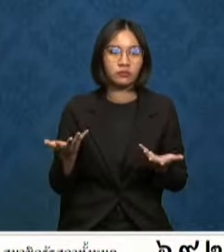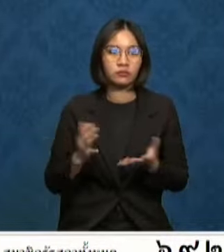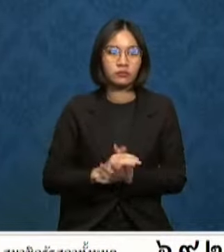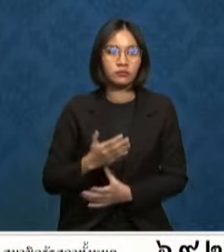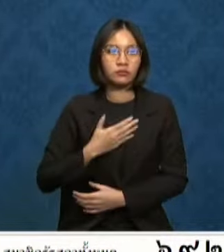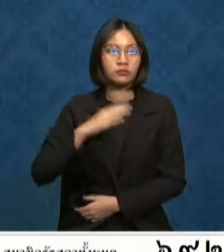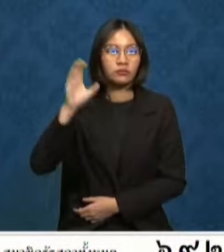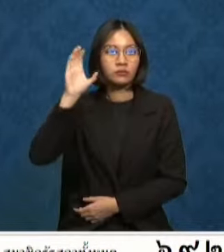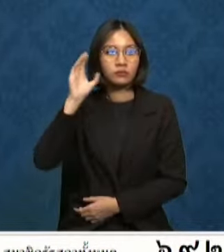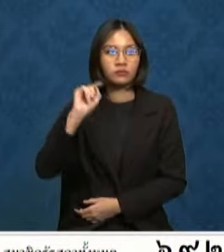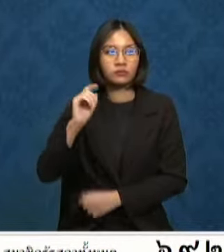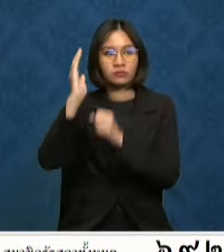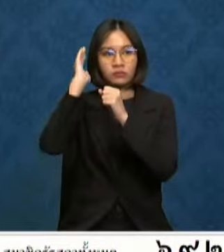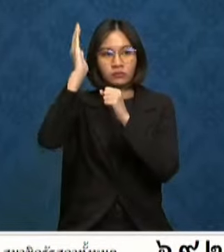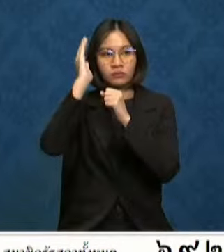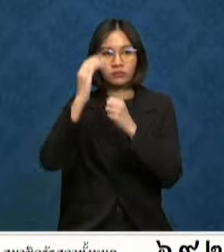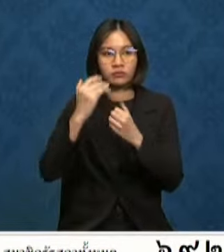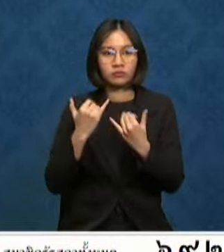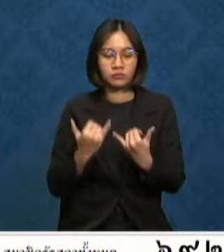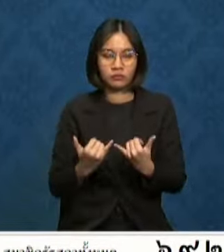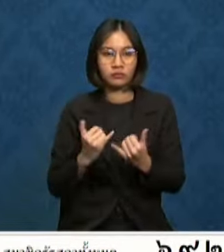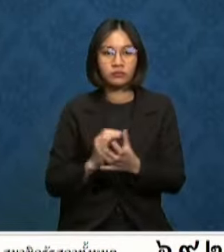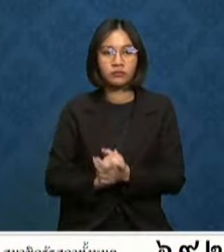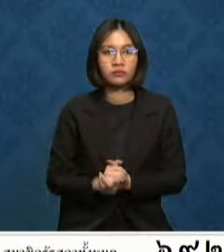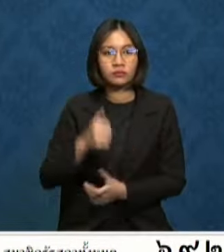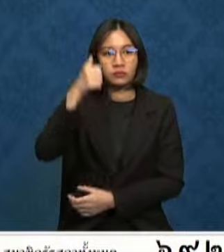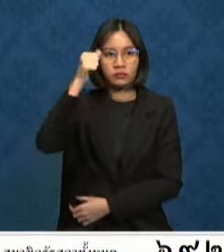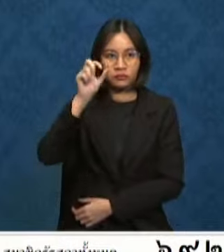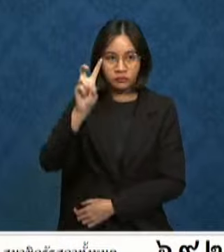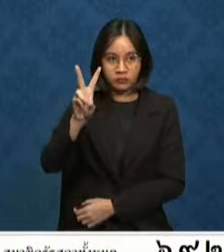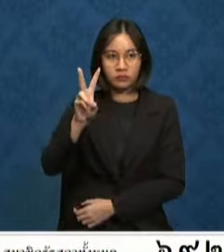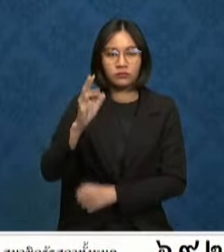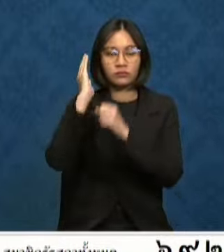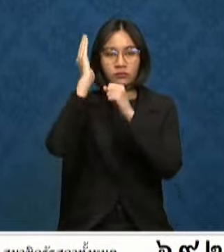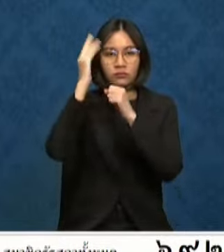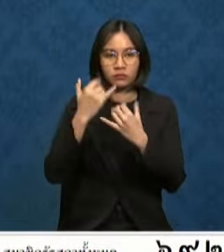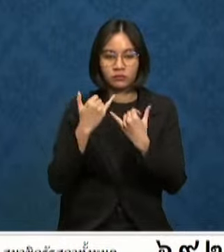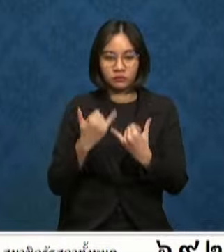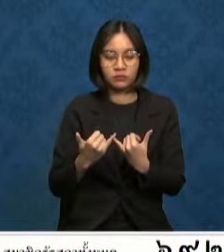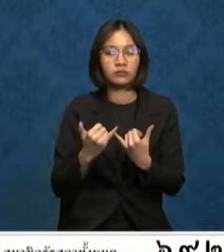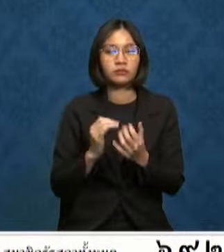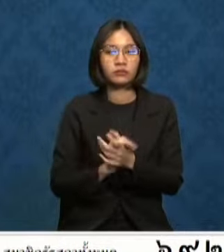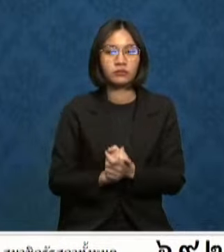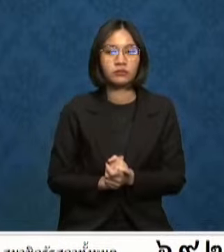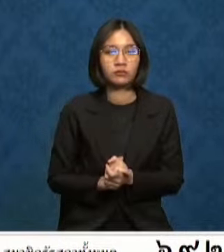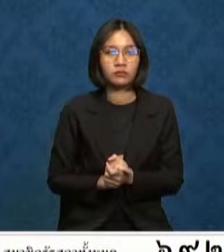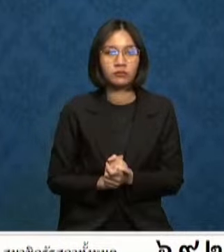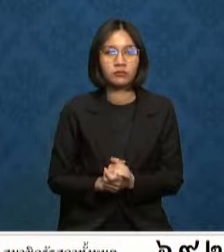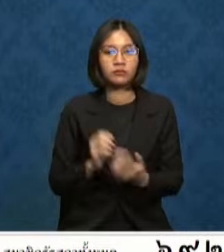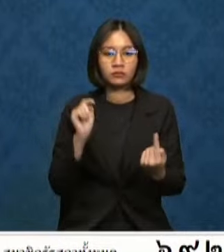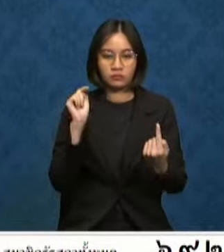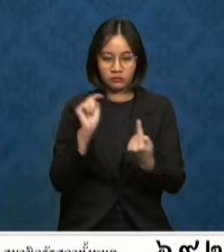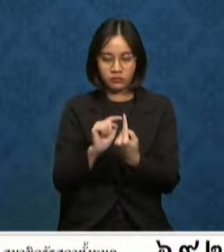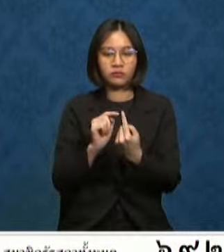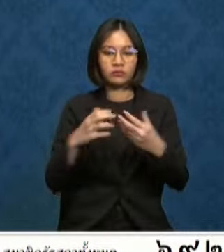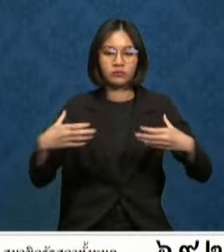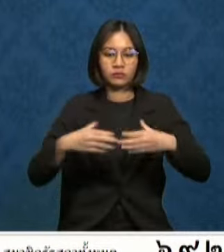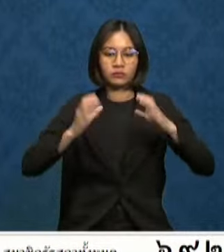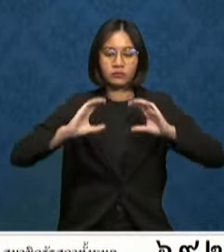เพราฉั้ผมเชื่อว่าคำอพภายวัี้ 2 วันมีผลต่อรัฐบาล